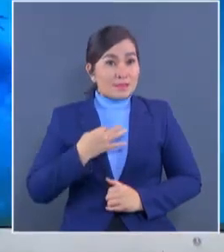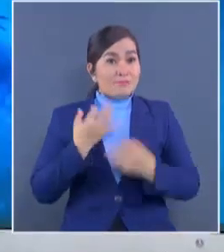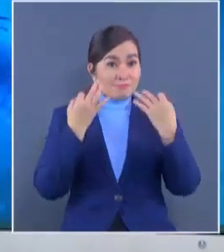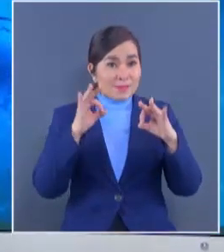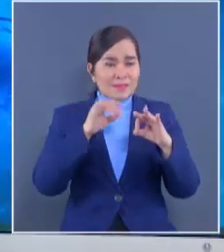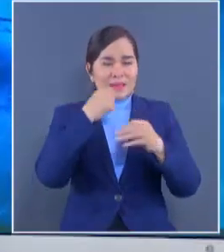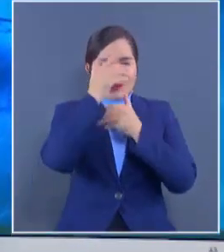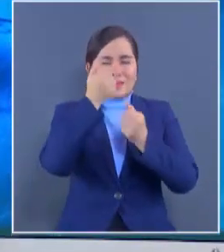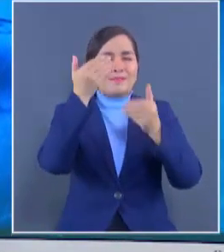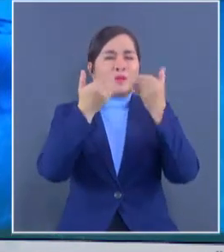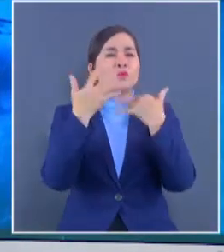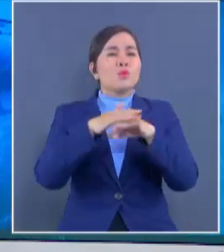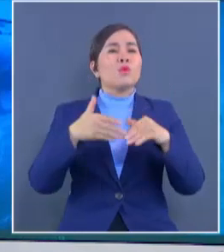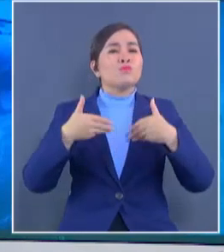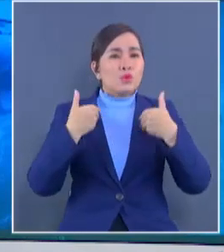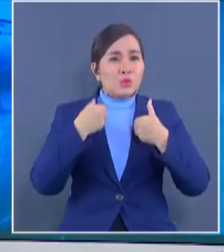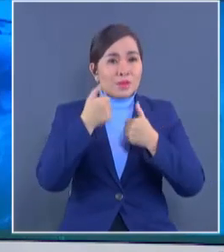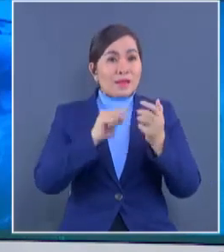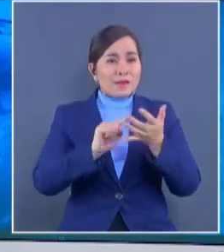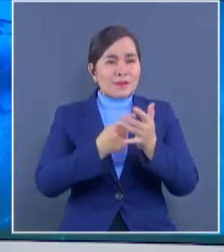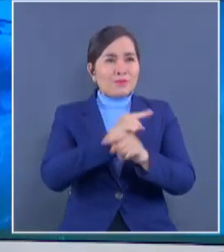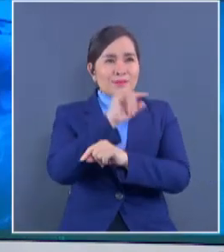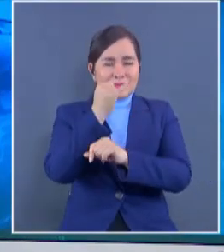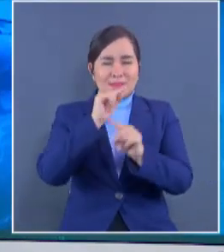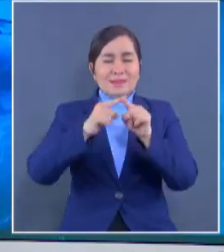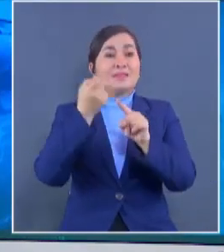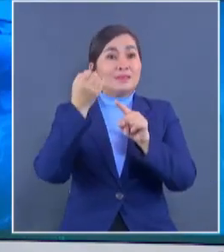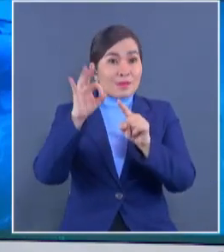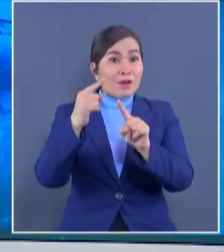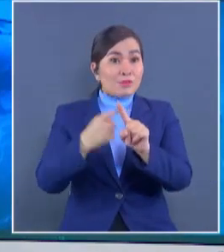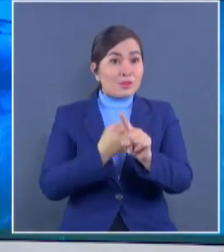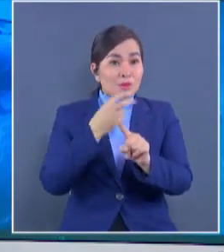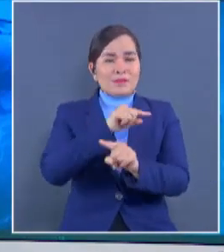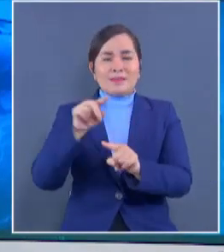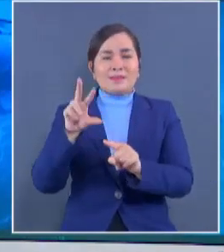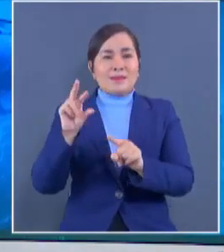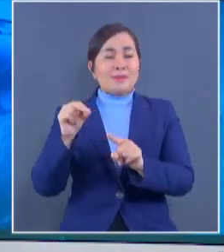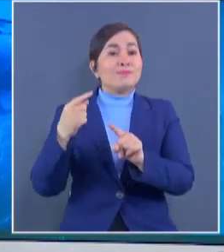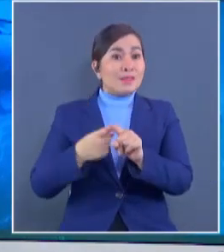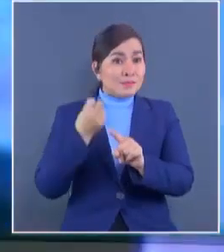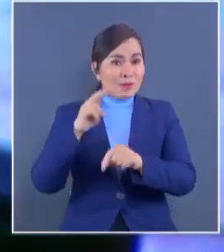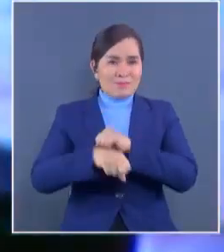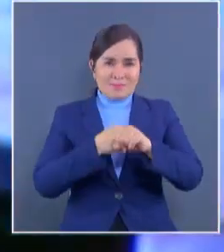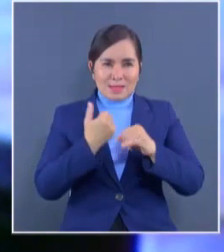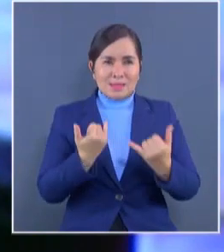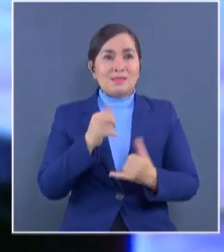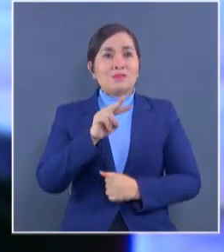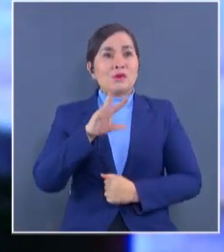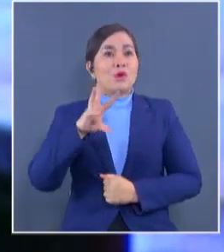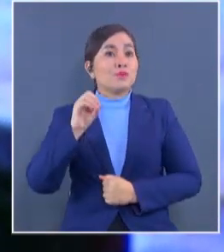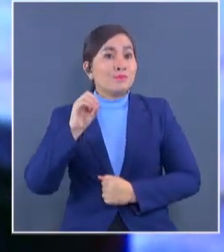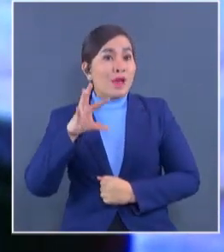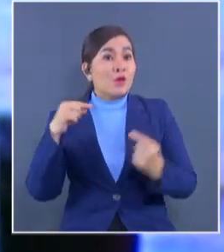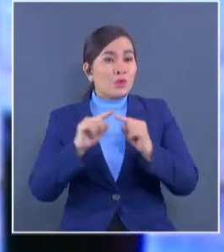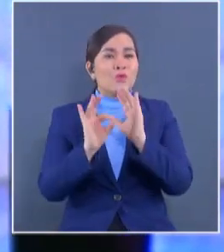มสนุกได้ค่ะตั้งแต่วันจันทร์ที่19ธันวาคมจนถึง30ธันวาคม2565นะคะผ่านทาง Facebook